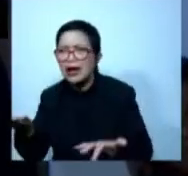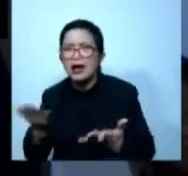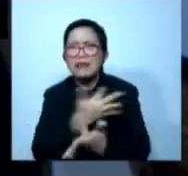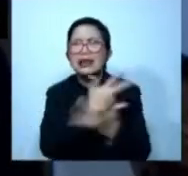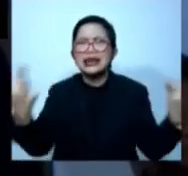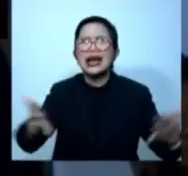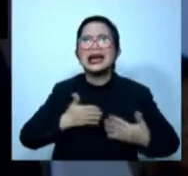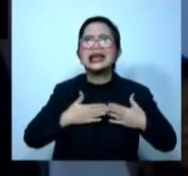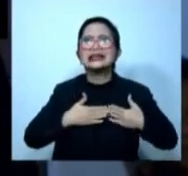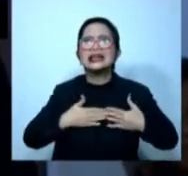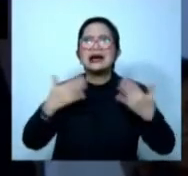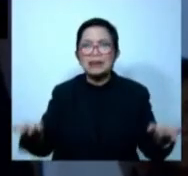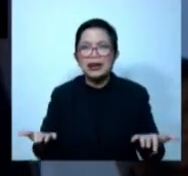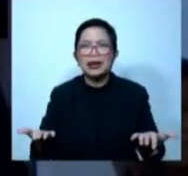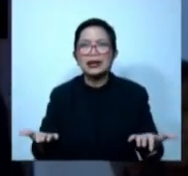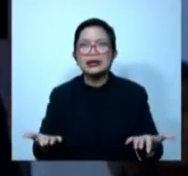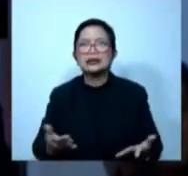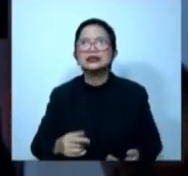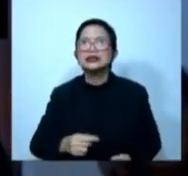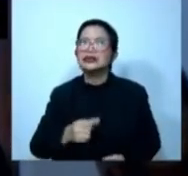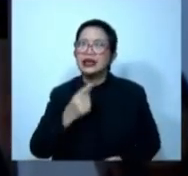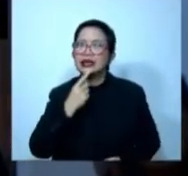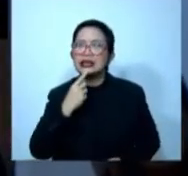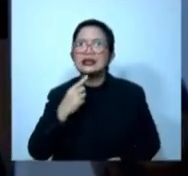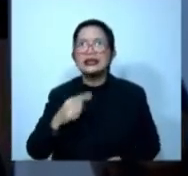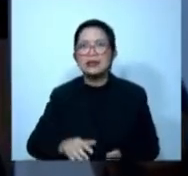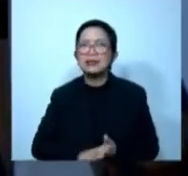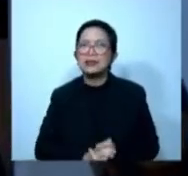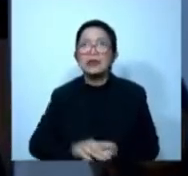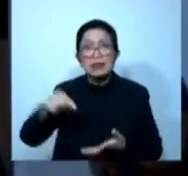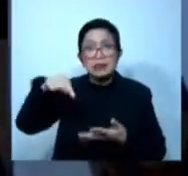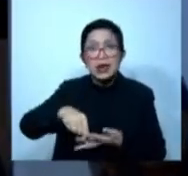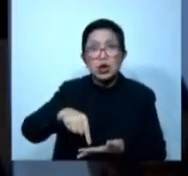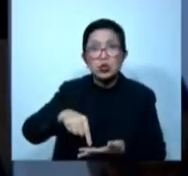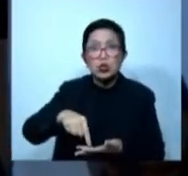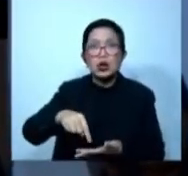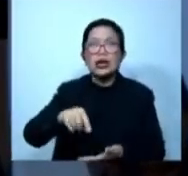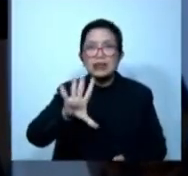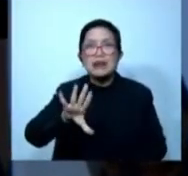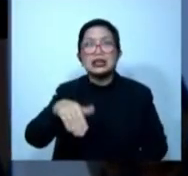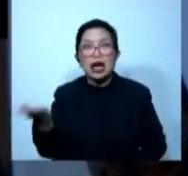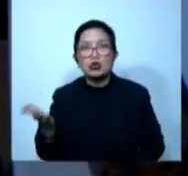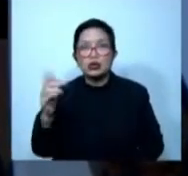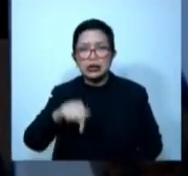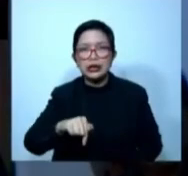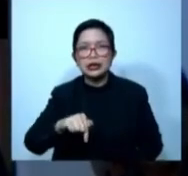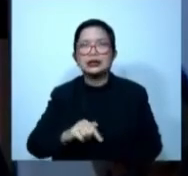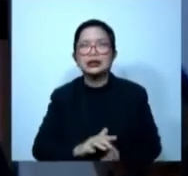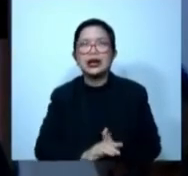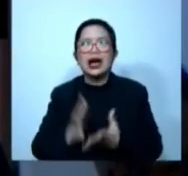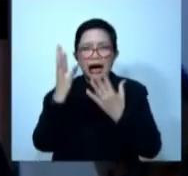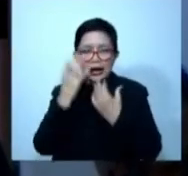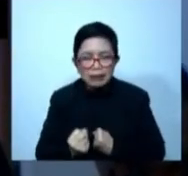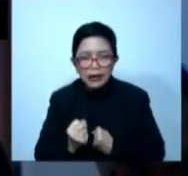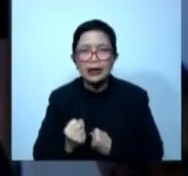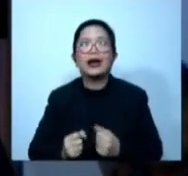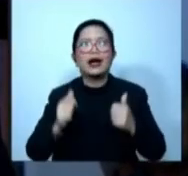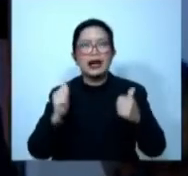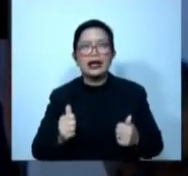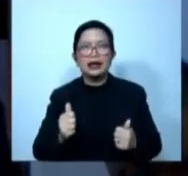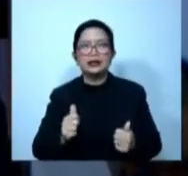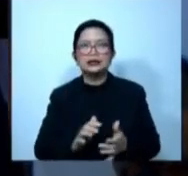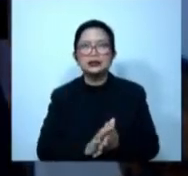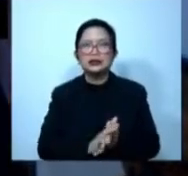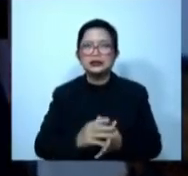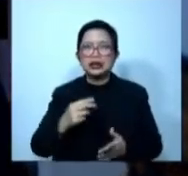sehingga ketika kontestasi 5 tahunan ini berlangsung Harapan itu ada dan masuk dalam pikiran